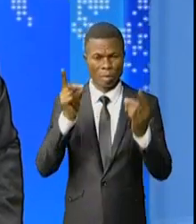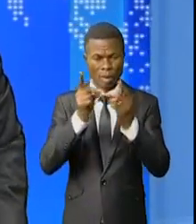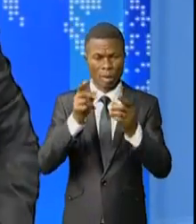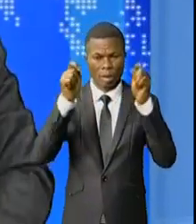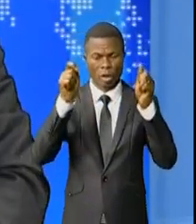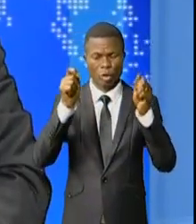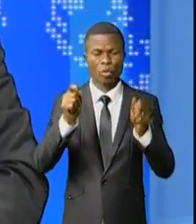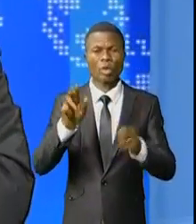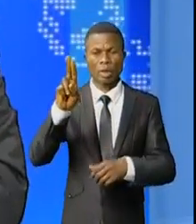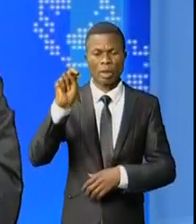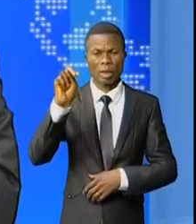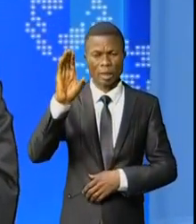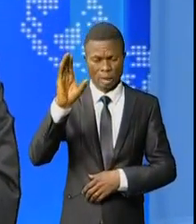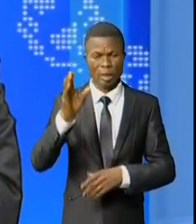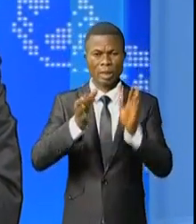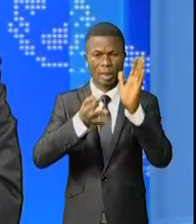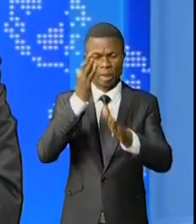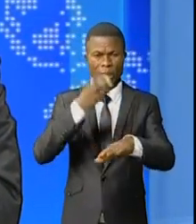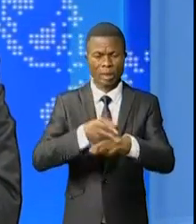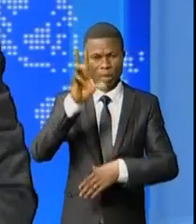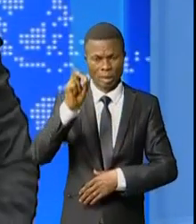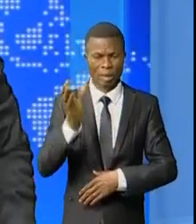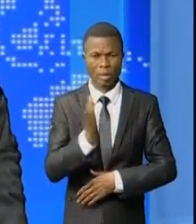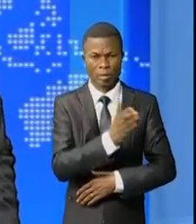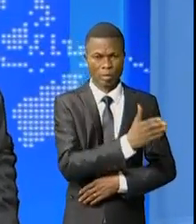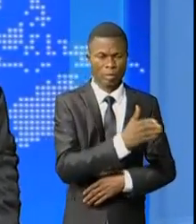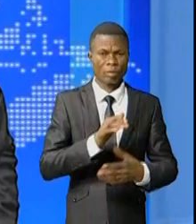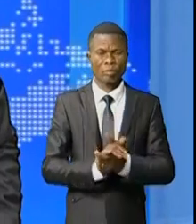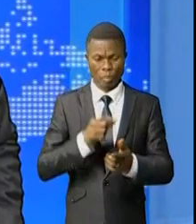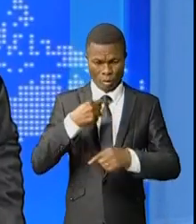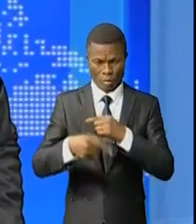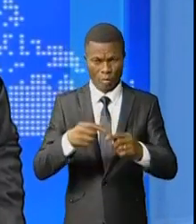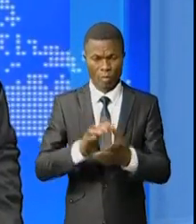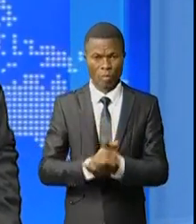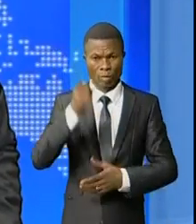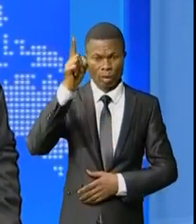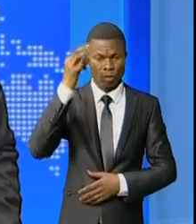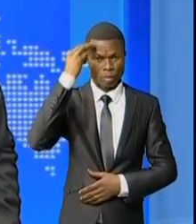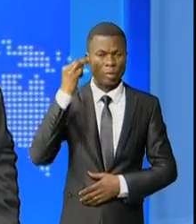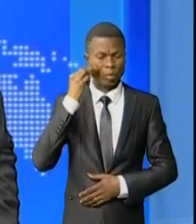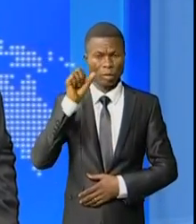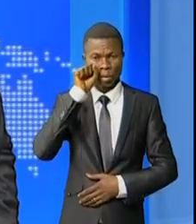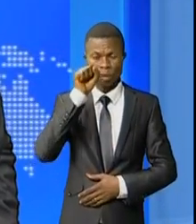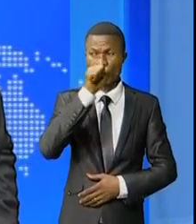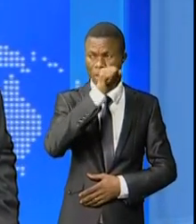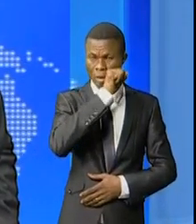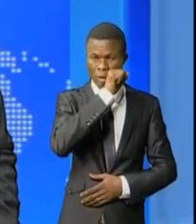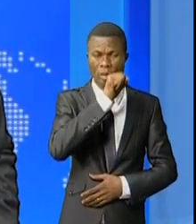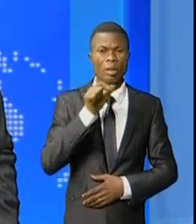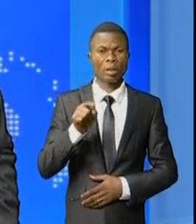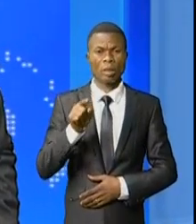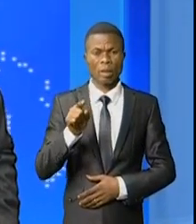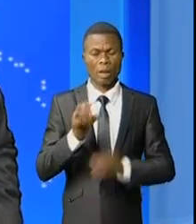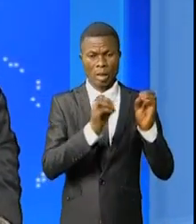ce journal de la mi-journée. C'est parti. Le Premier ministre Jean-Michel Samalou Kondé Kengé